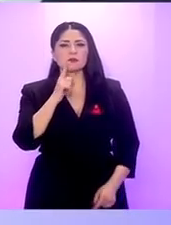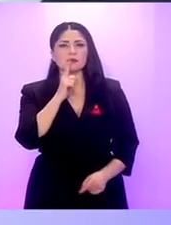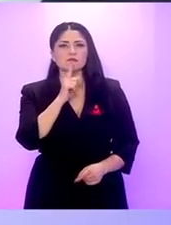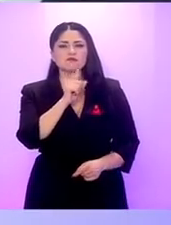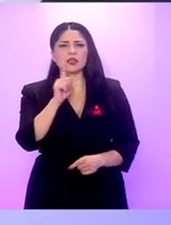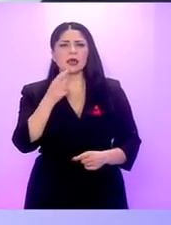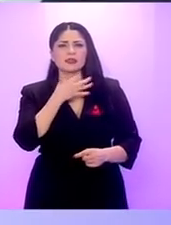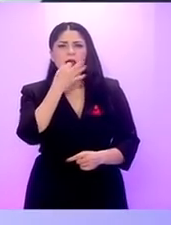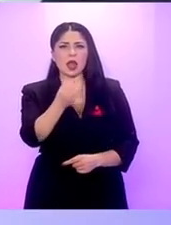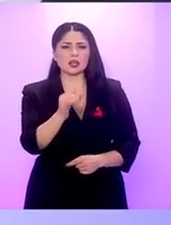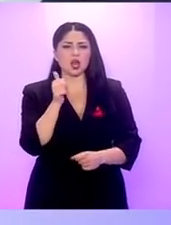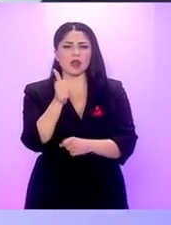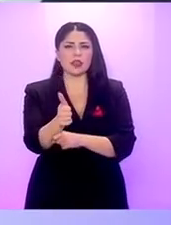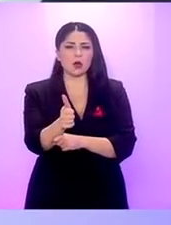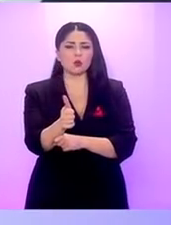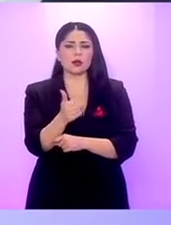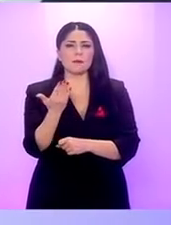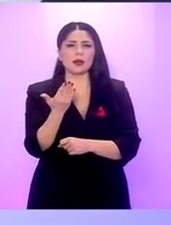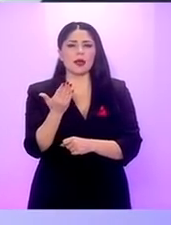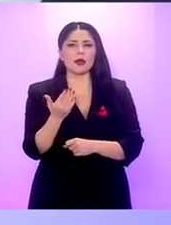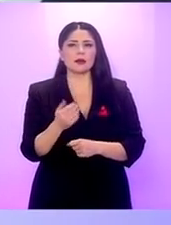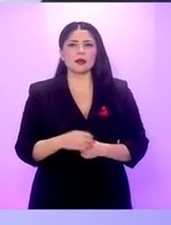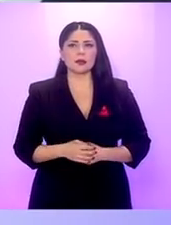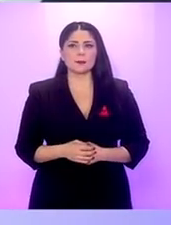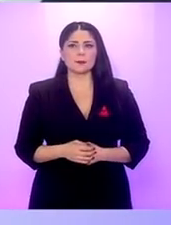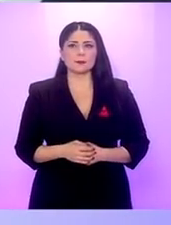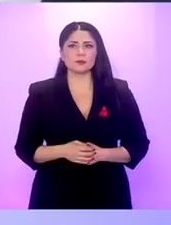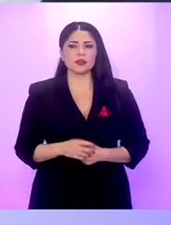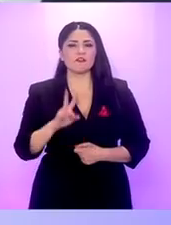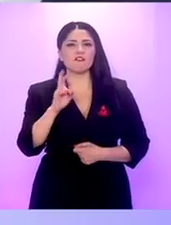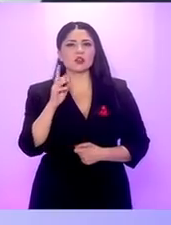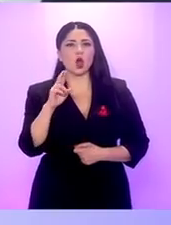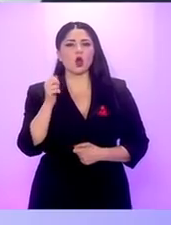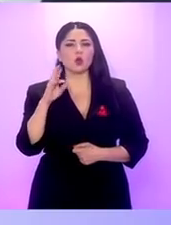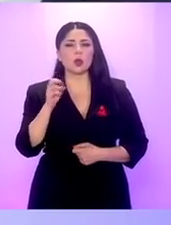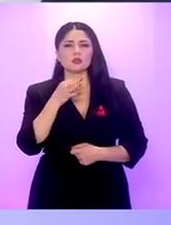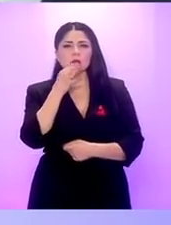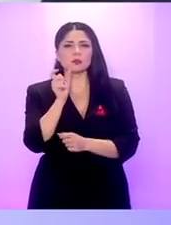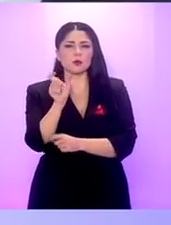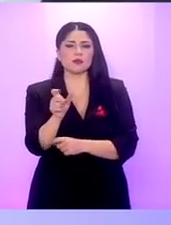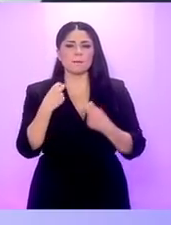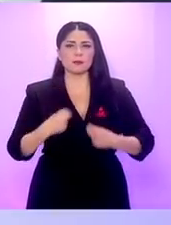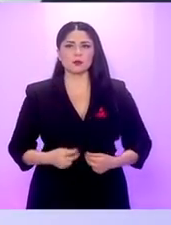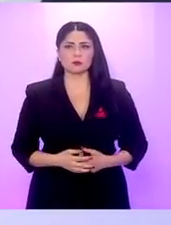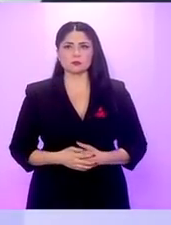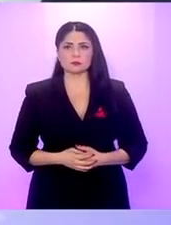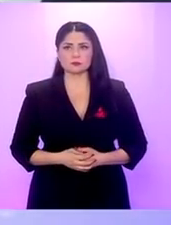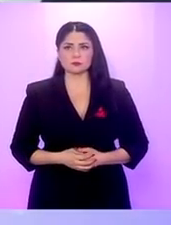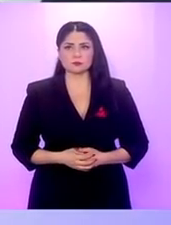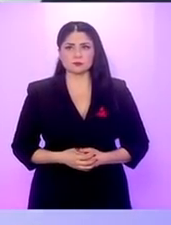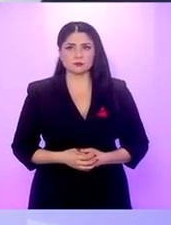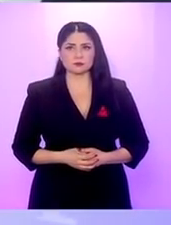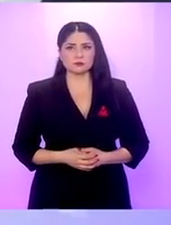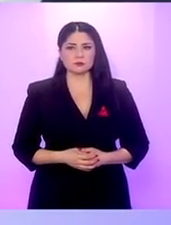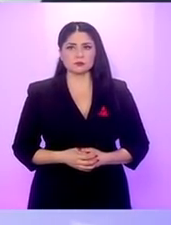toate atacurile făcute la adresa premierului de către fostul ministru al Sănătății, Vlad Voiculescu. Dacă super prea tare sistemul, atunci nu mai e nevoie